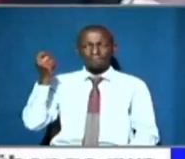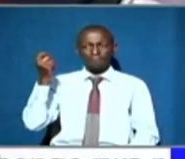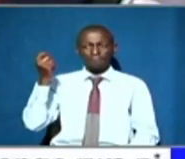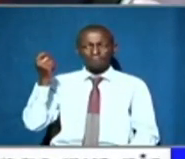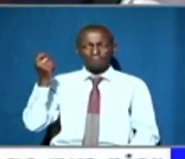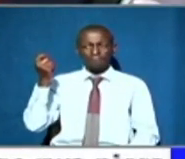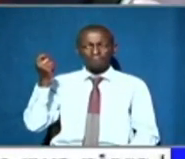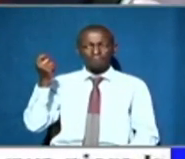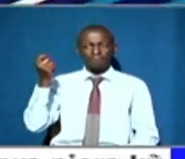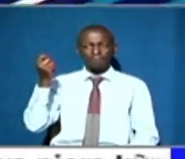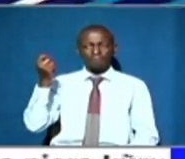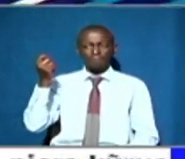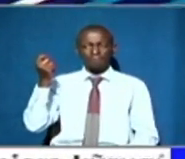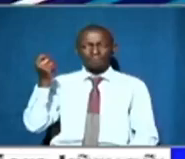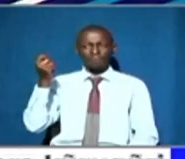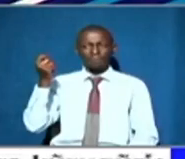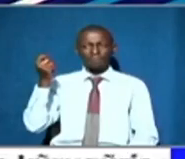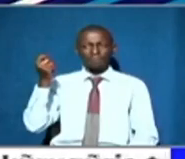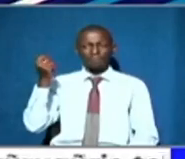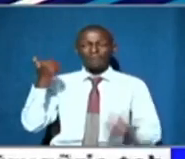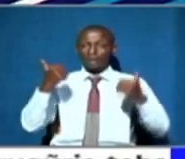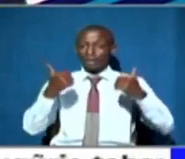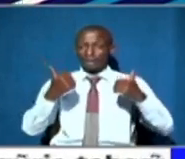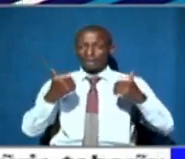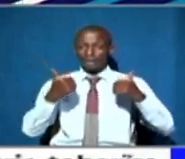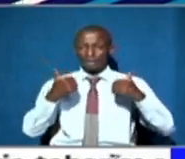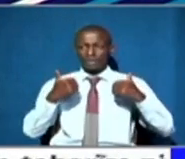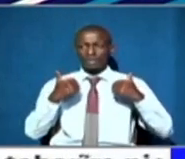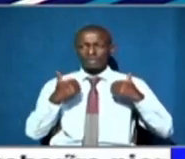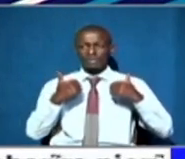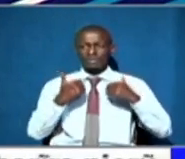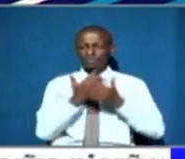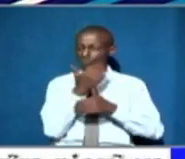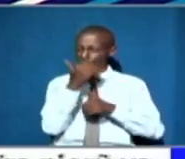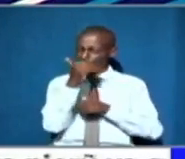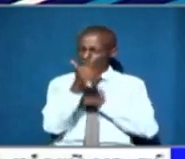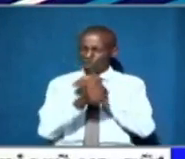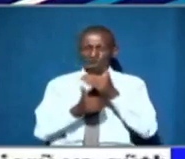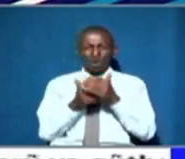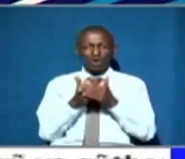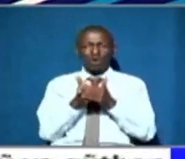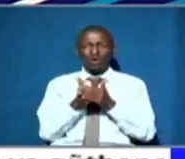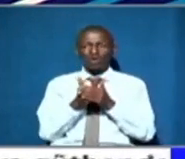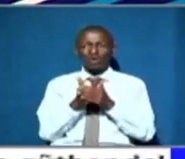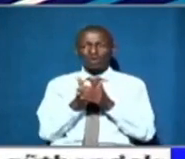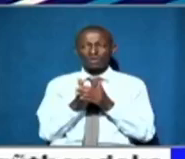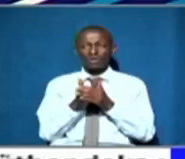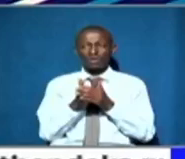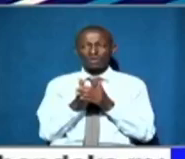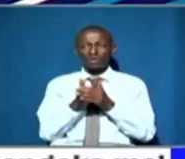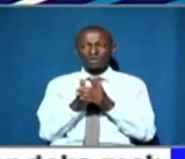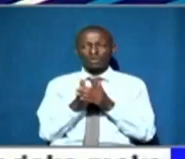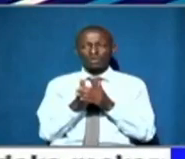interfaith interfaith na thiini weo umenye turi gutiri mundu utari represented tuna arame ta gwandu akiroho ya arame